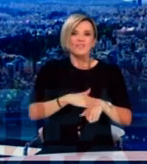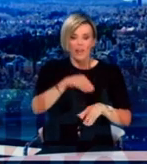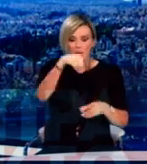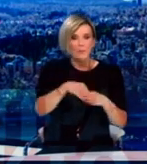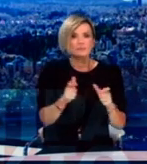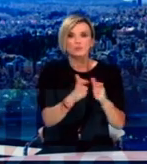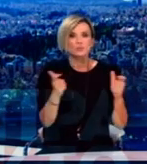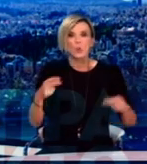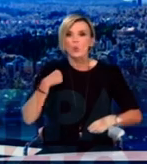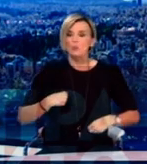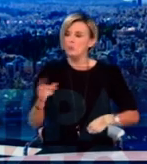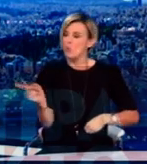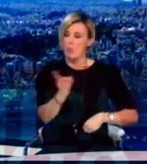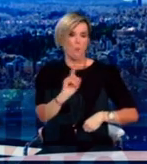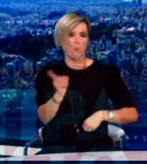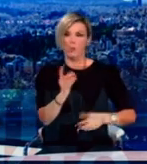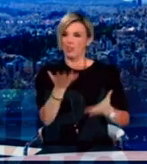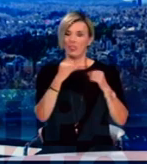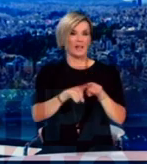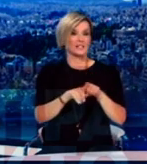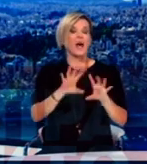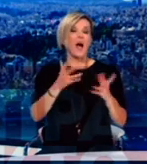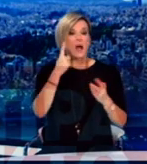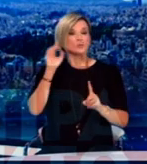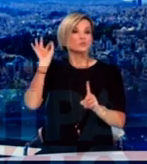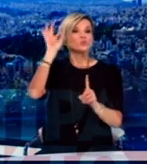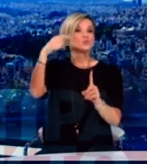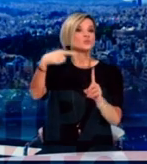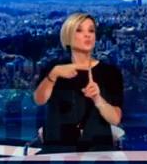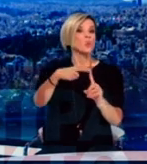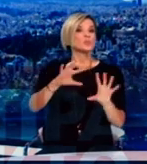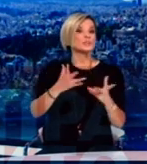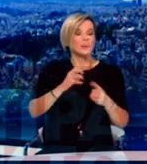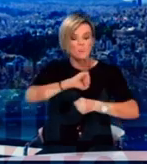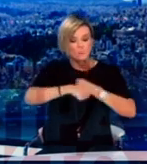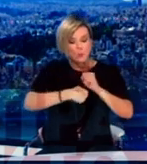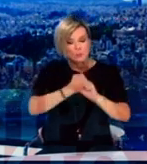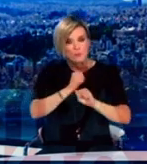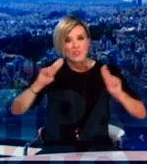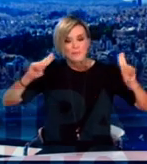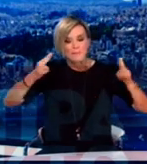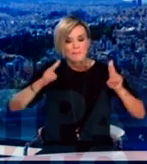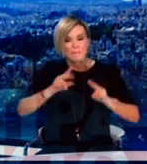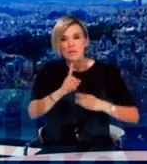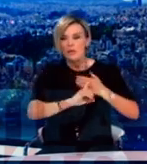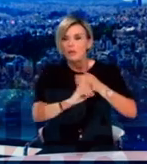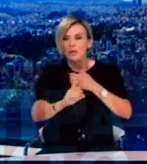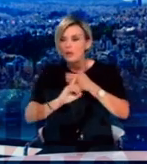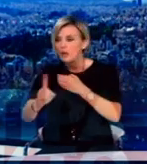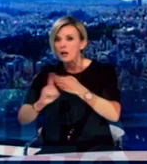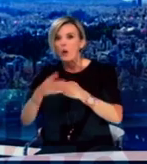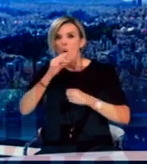την τάση διασποράς του ιού, αλλά στοχεύουν, όπως είπε ο κύριος Υπουργός, στην ευρύτερη μείωση της κινητικότητας των